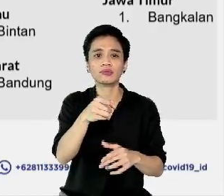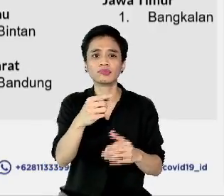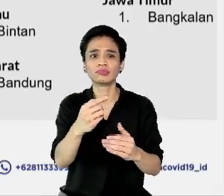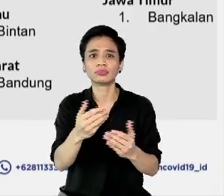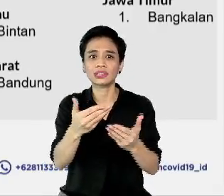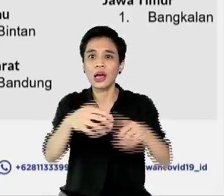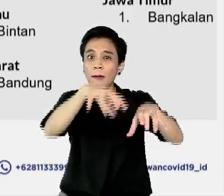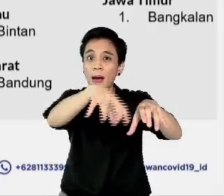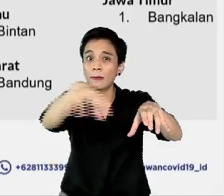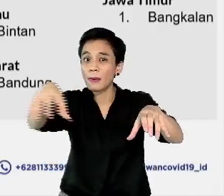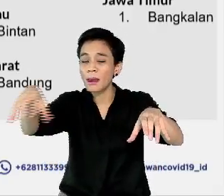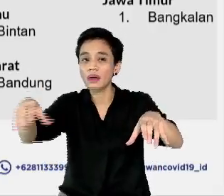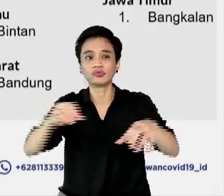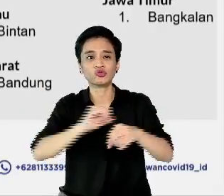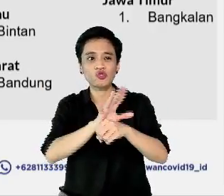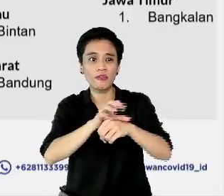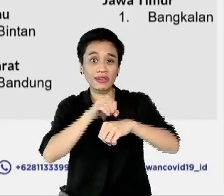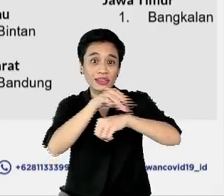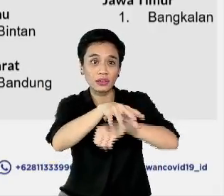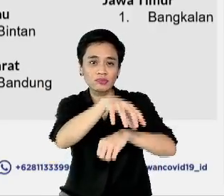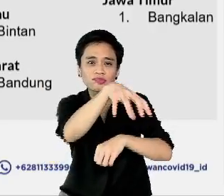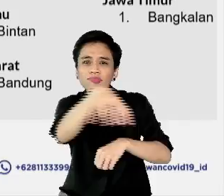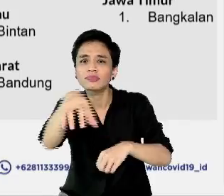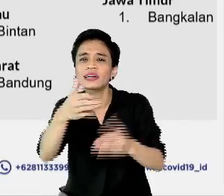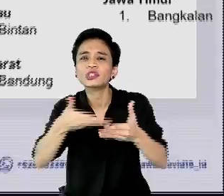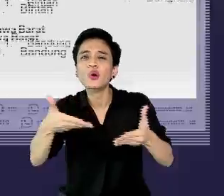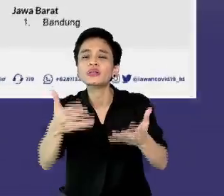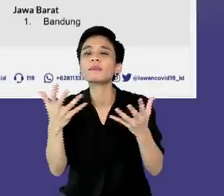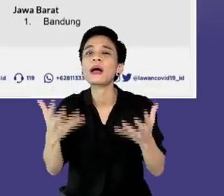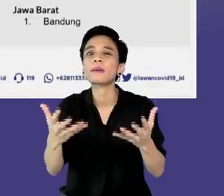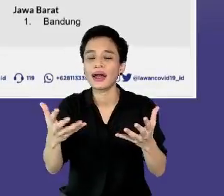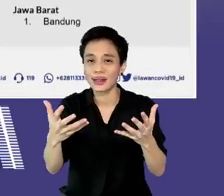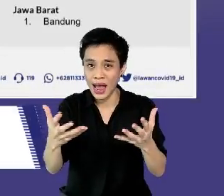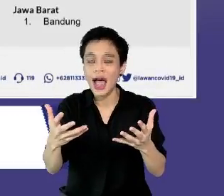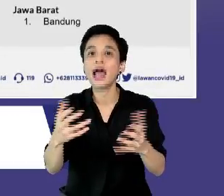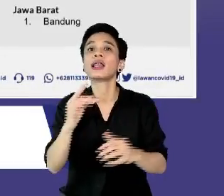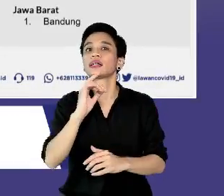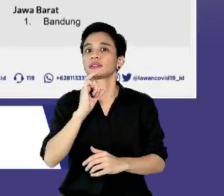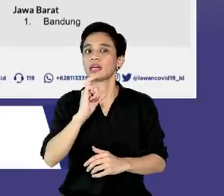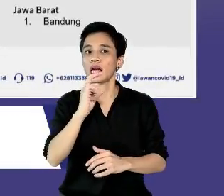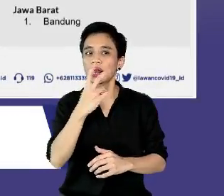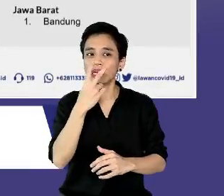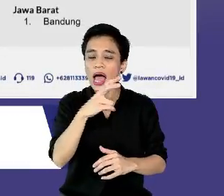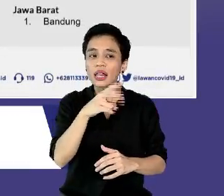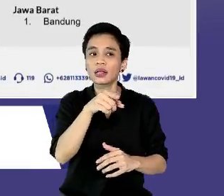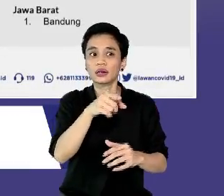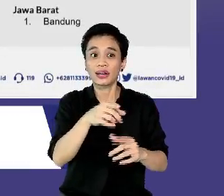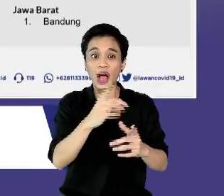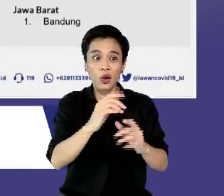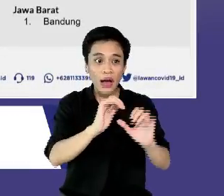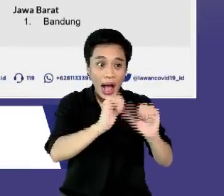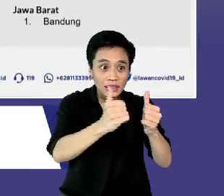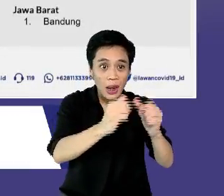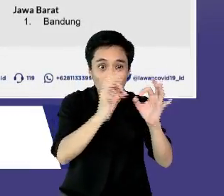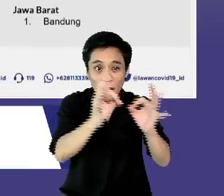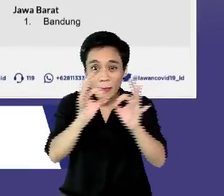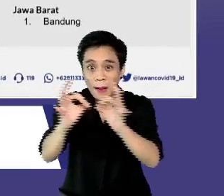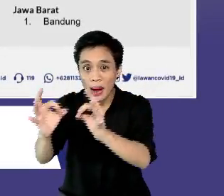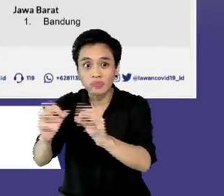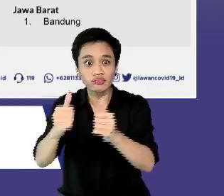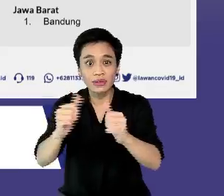kondisi COVID-19 dengan tujuan mempertahankan keakuratan dalam pengambilan kebijakan pengendalian